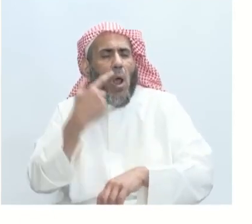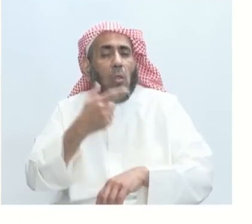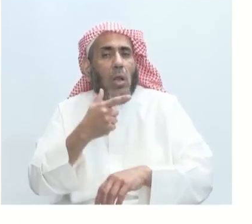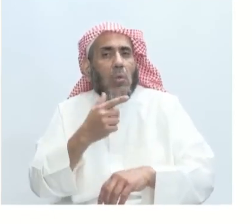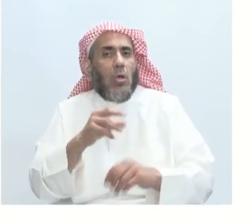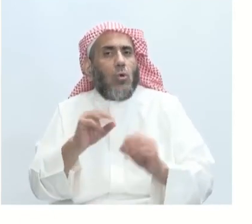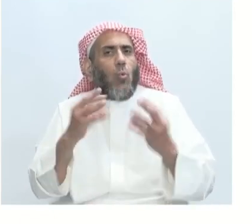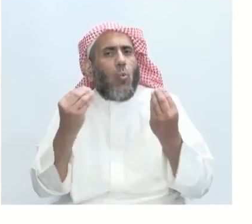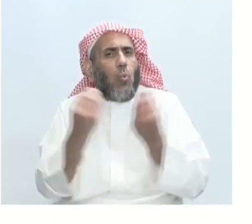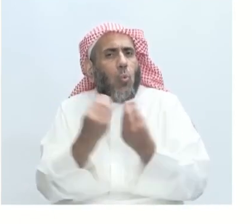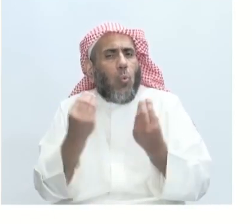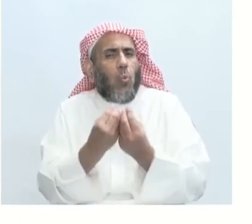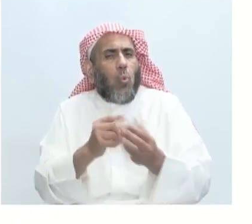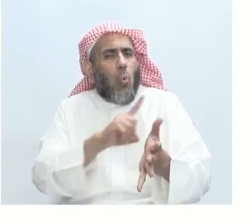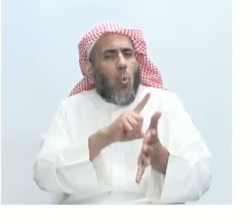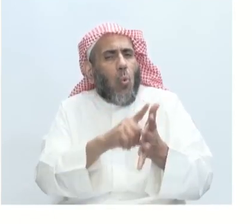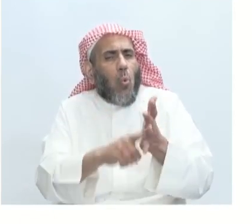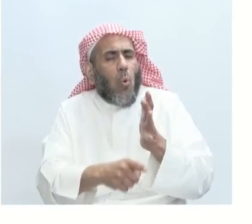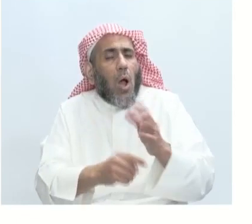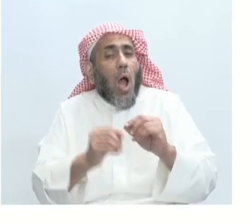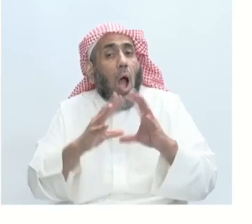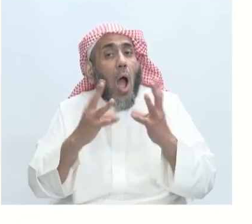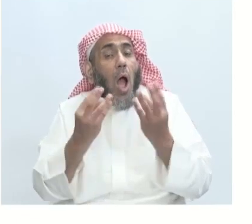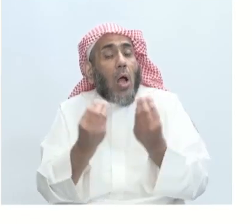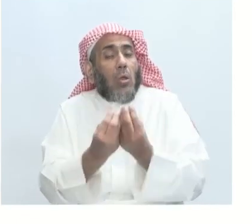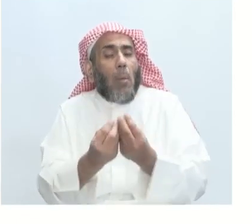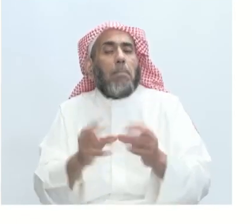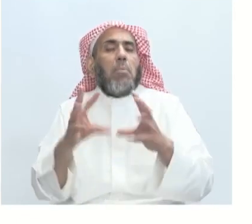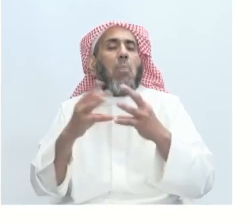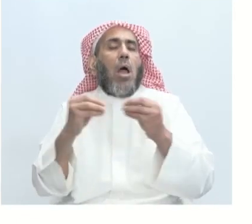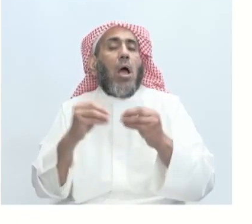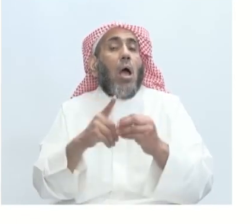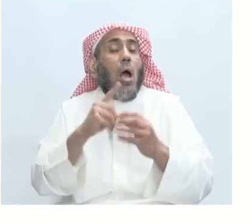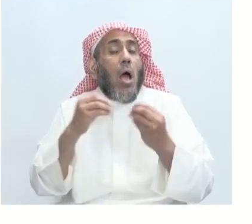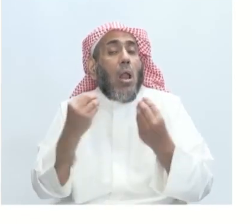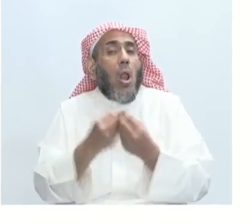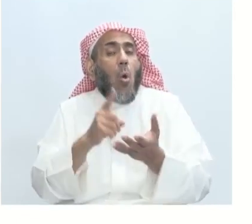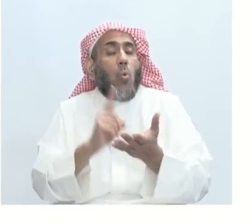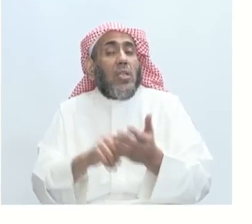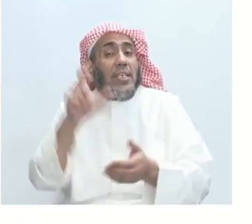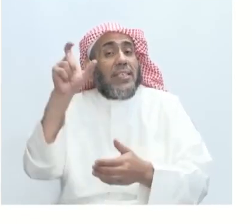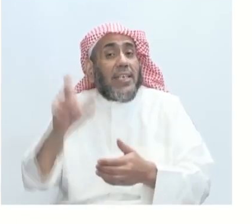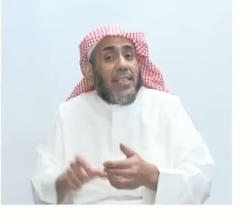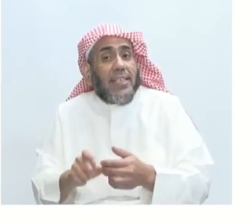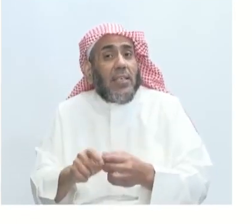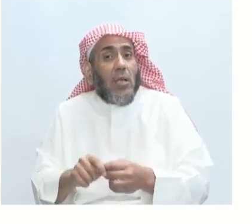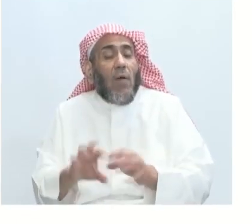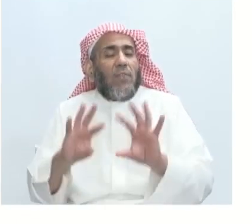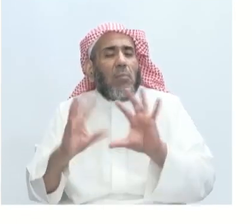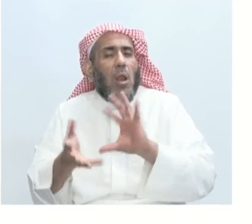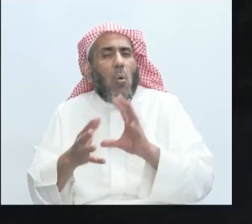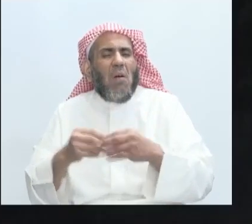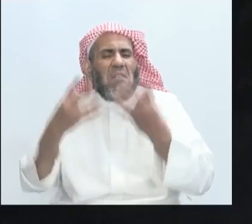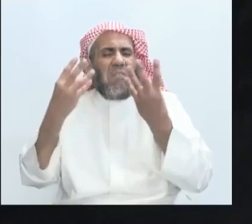توافر او من توافر اكثر الاعراض السابقه بمعنى انه لو وجدنا شخصا فيما لو